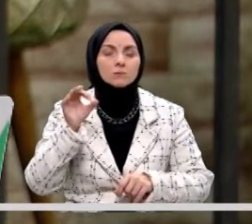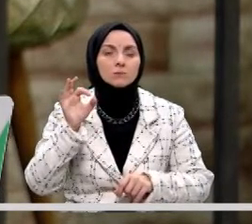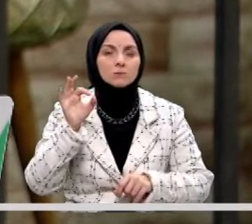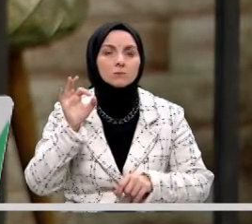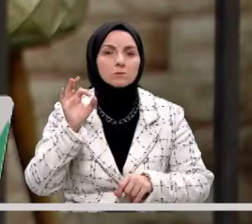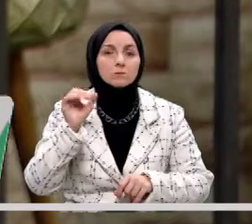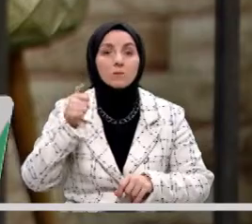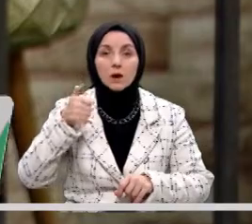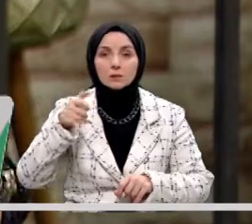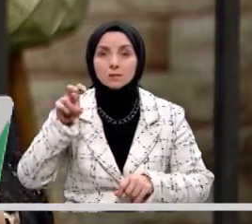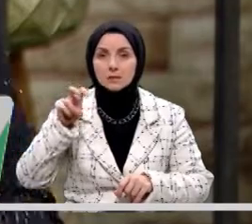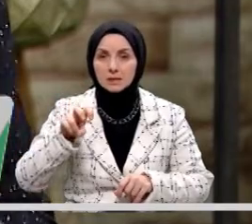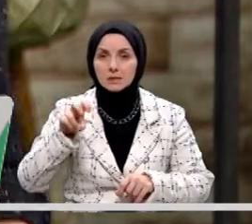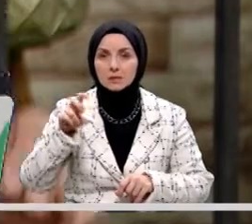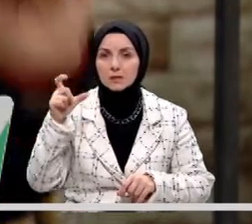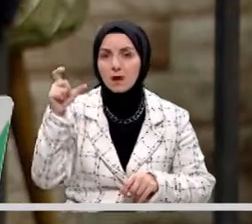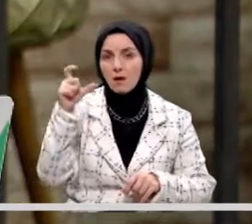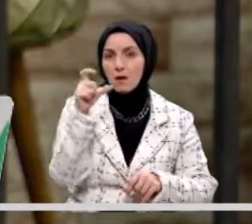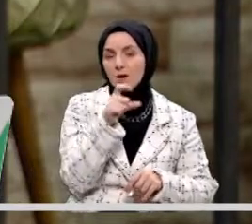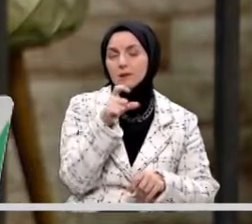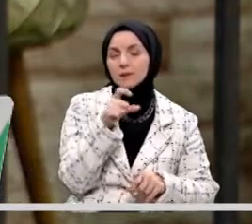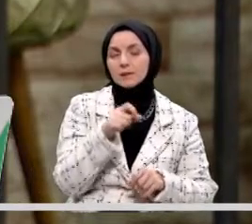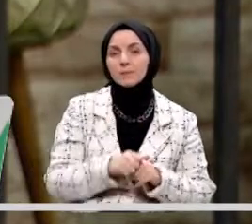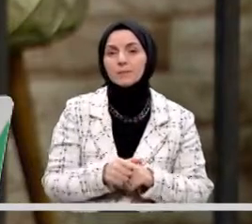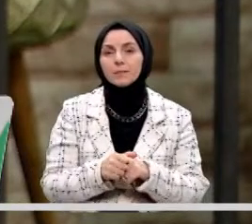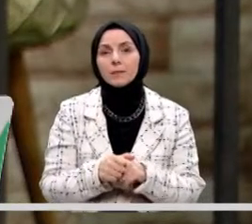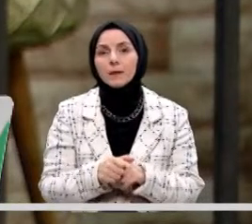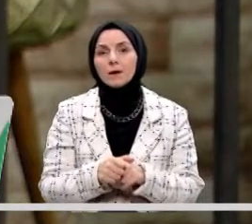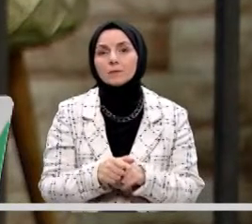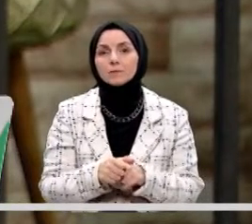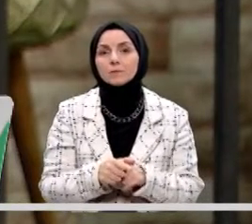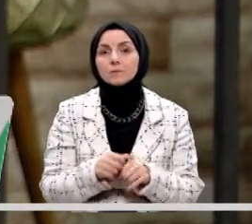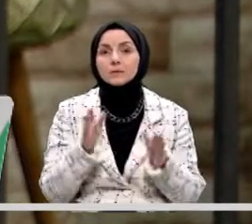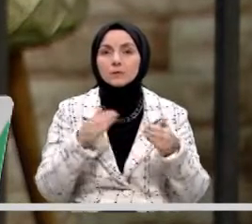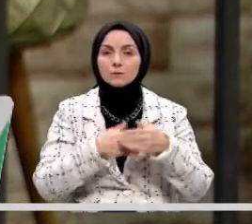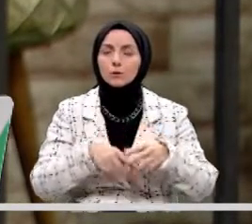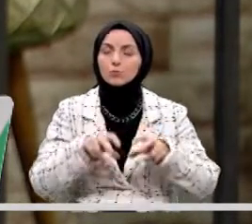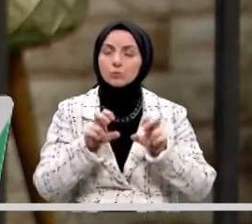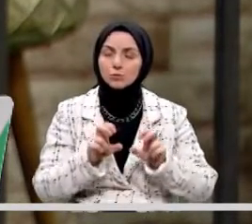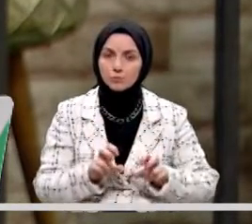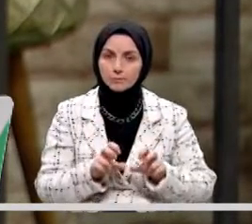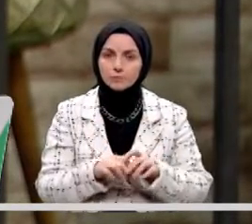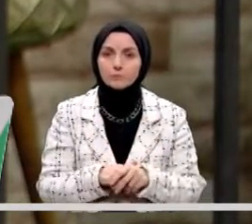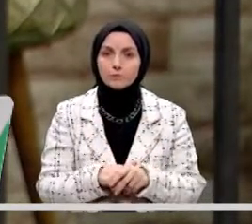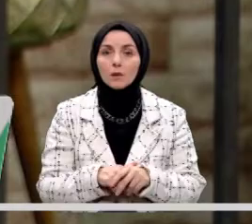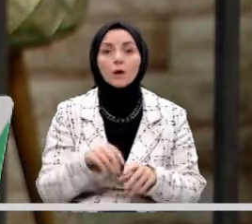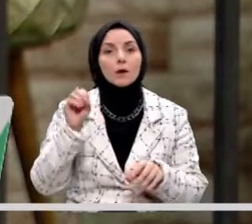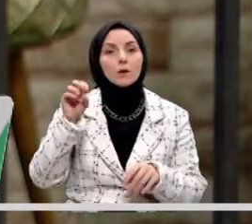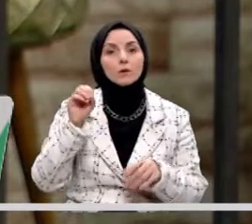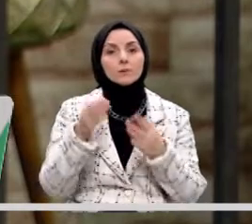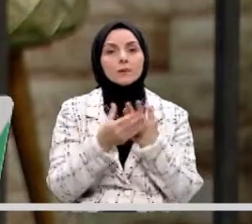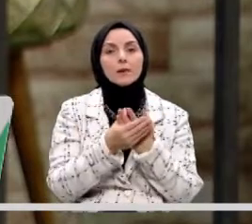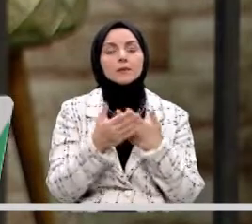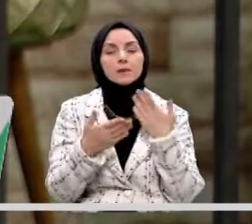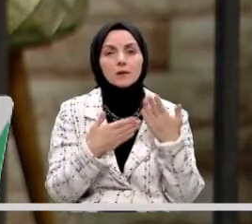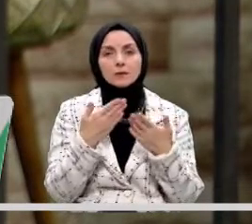68 aylık 69 aya gelen bir çocuk kocaman bir çocuk Şimdi sınıfta oturuyor Şimdi herkes Öğretmen ders anlatıyor onu